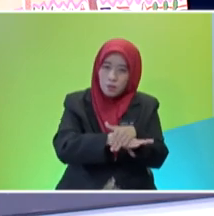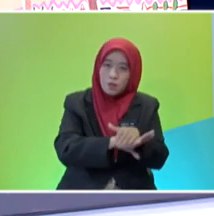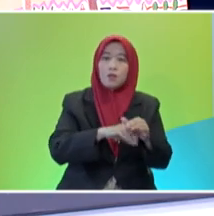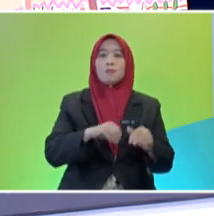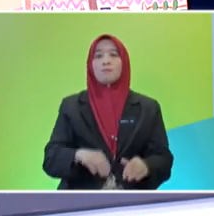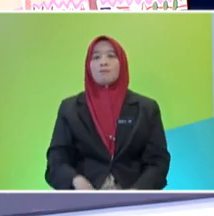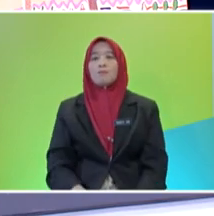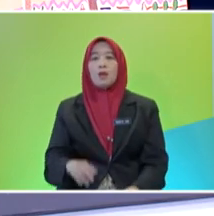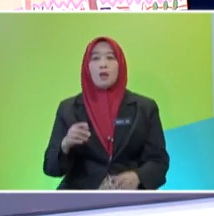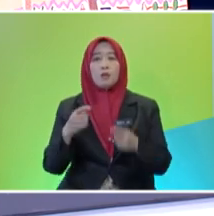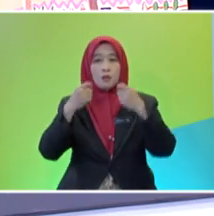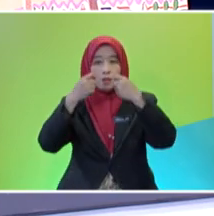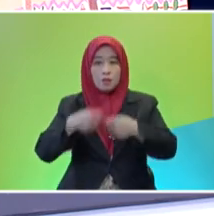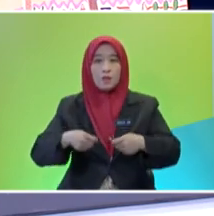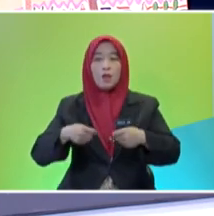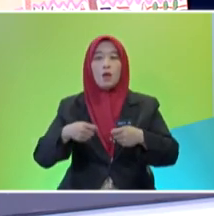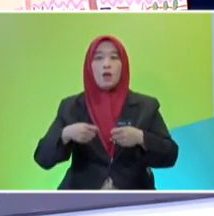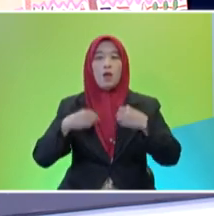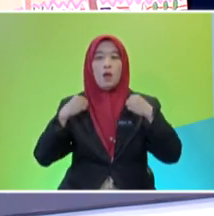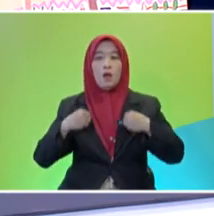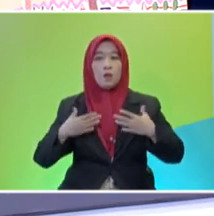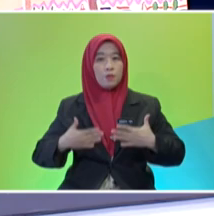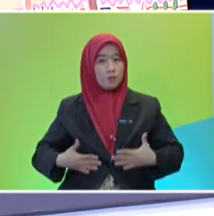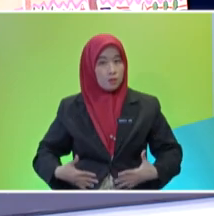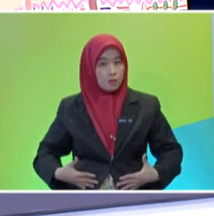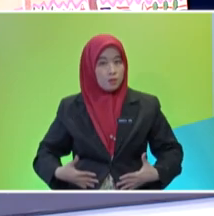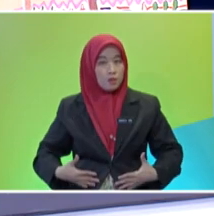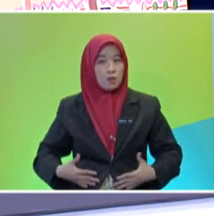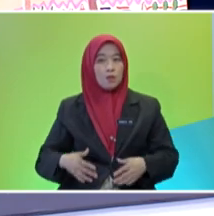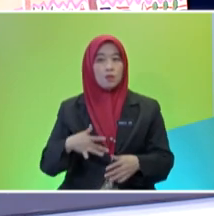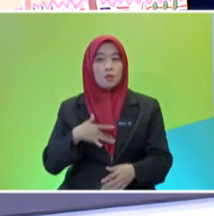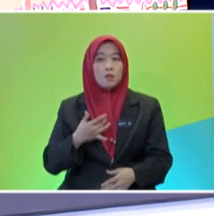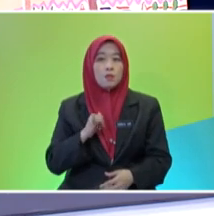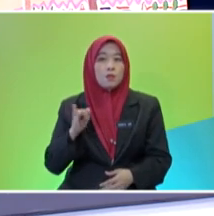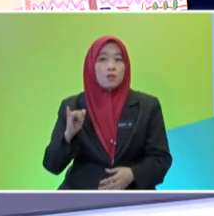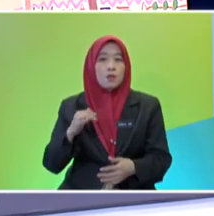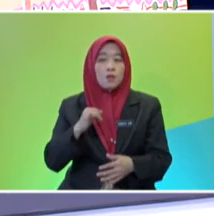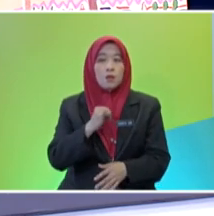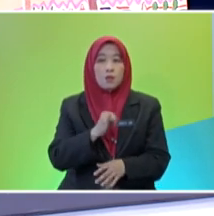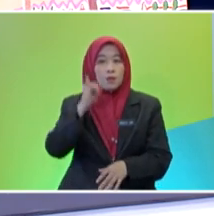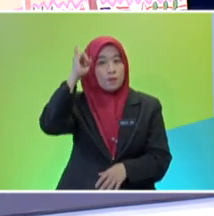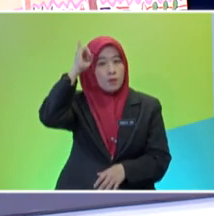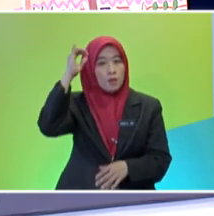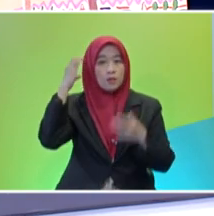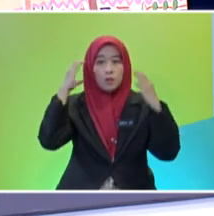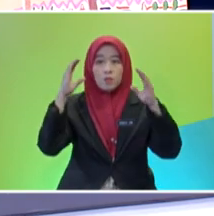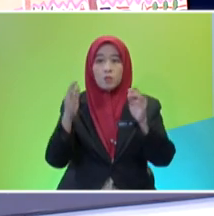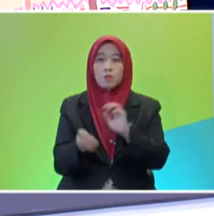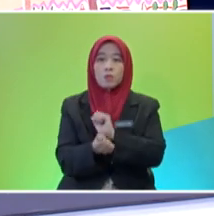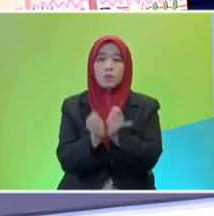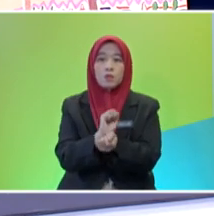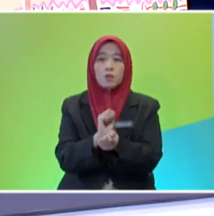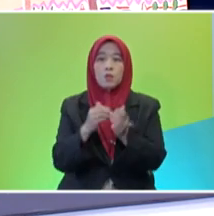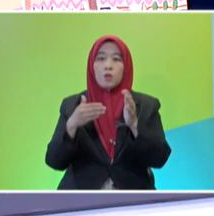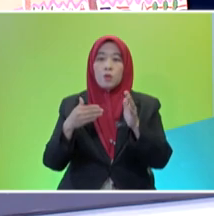Lagi dalam lagi. Tentang anggota badan ini. Rasanya kan Irfan? Ya, saya. Macam cikgu sekarang ni. Cikgu tengah pegang anak patung ni.